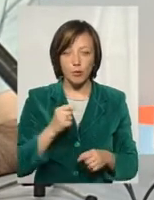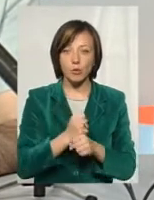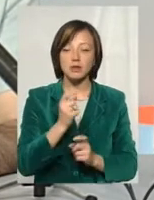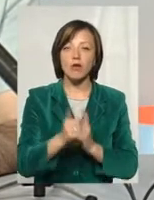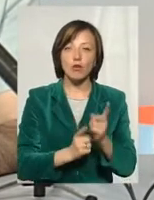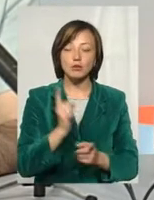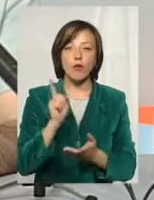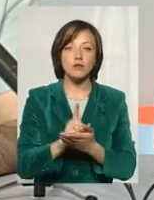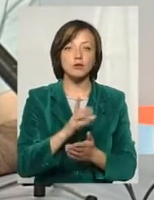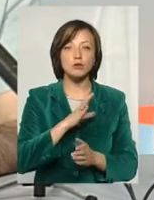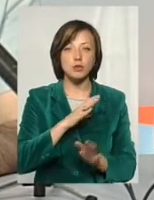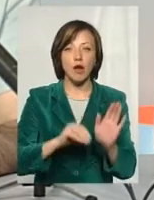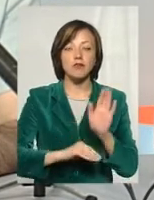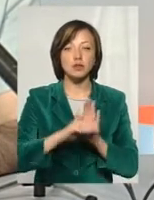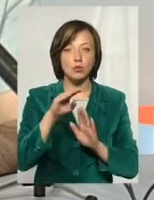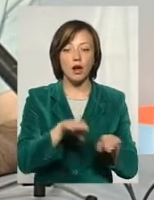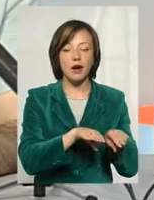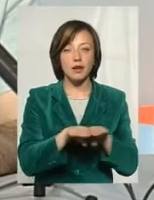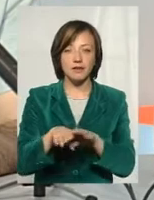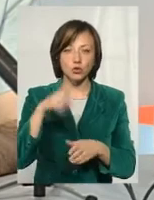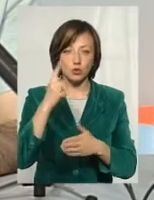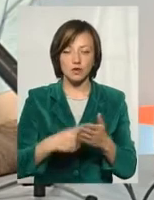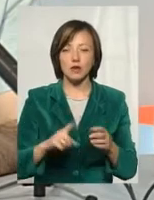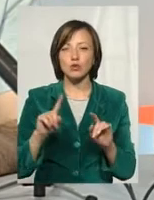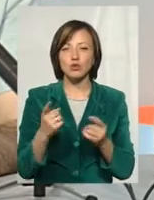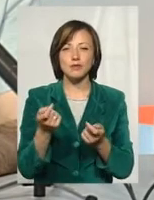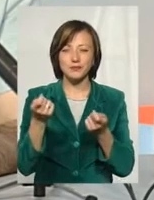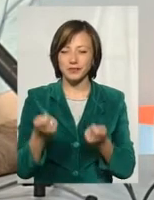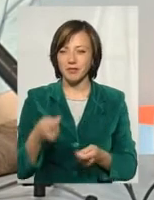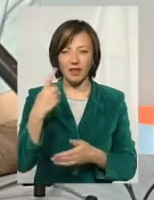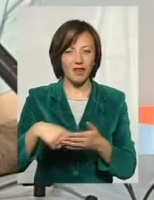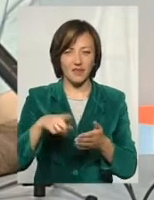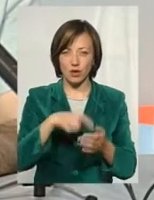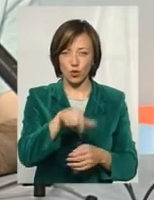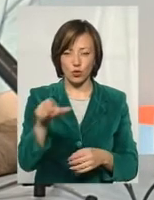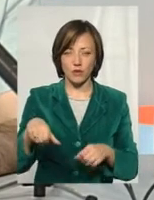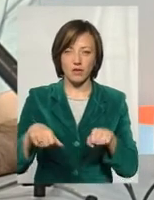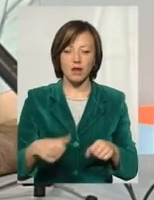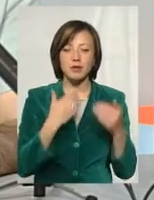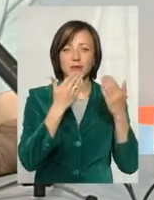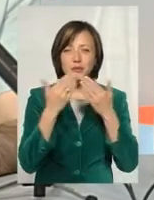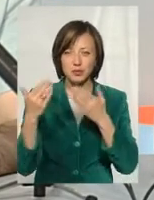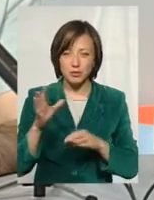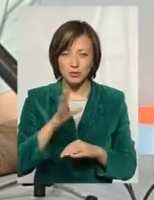реформи, повинен бути високий рівень довіри, дуже низький. І якщо брати різні соціологічні опитування,